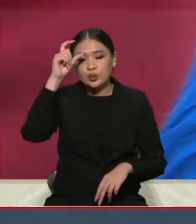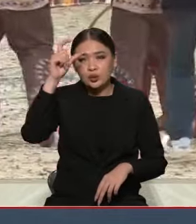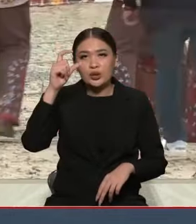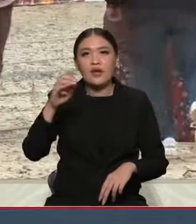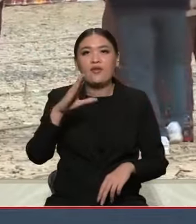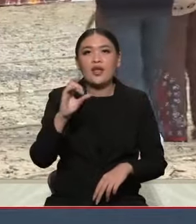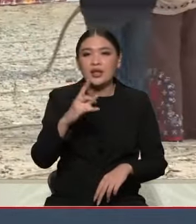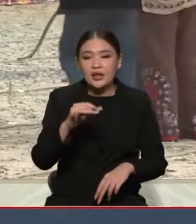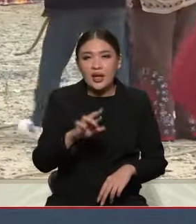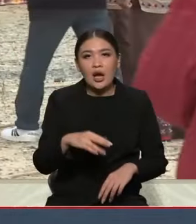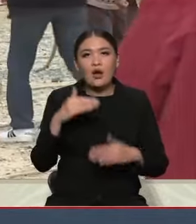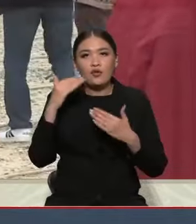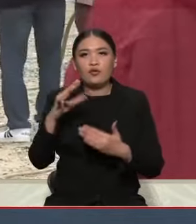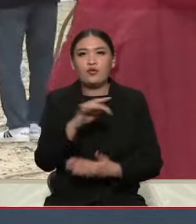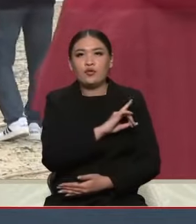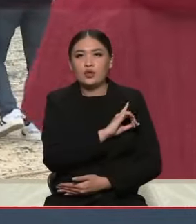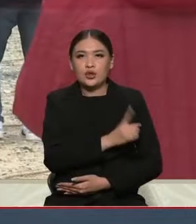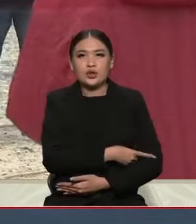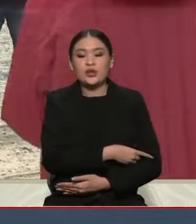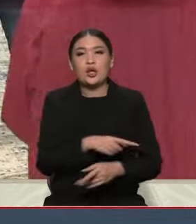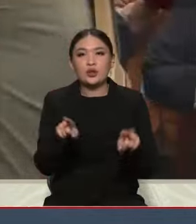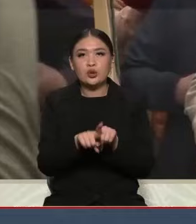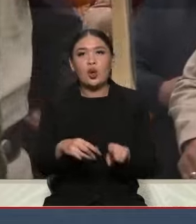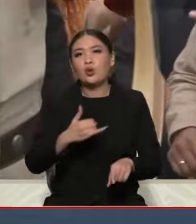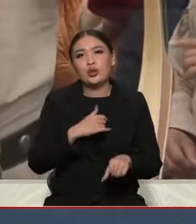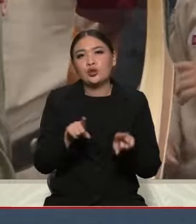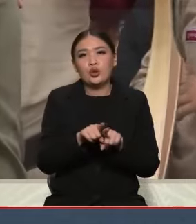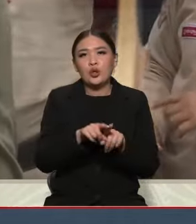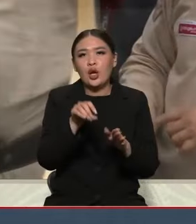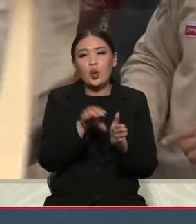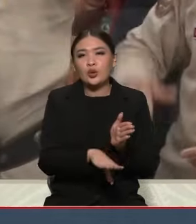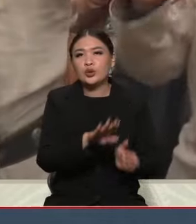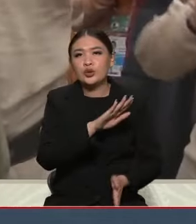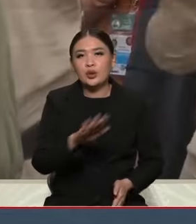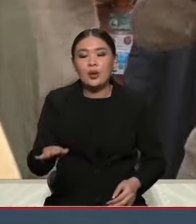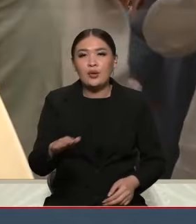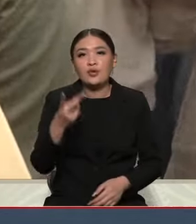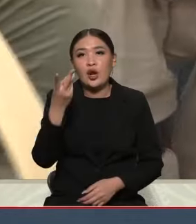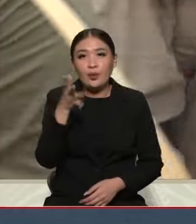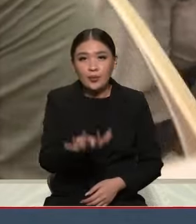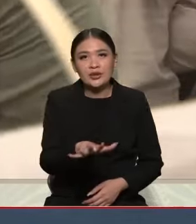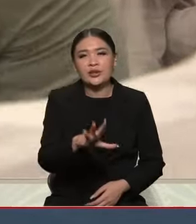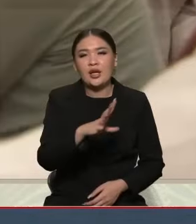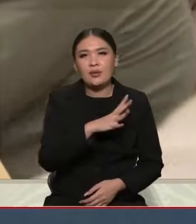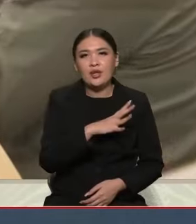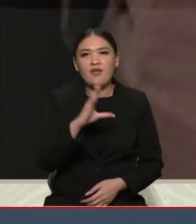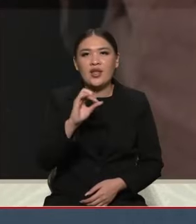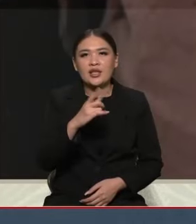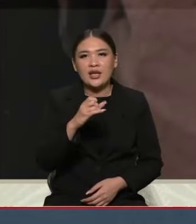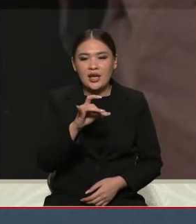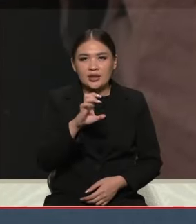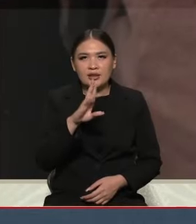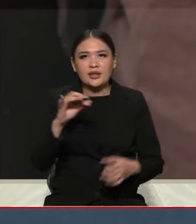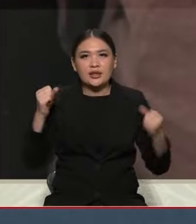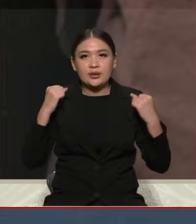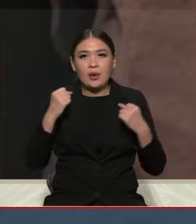Там этот вид спорта очень сильно развит. Но и у нас не хуже. По итогам выступлений второе место досталось именно венгерскому спортсмену.